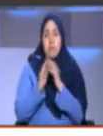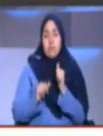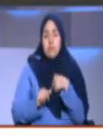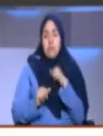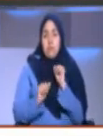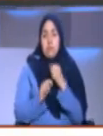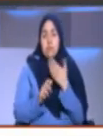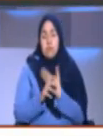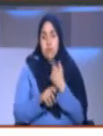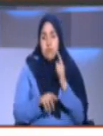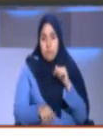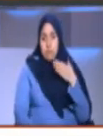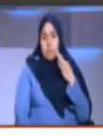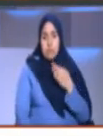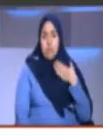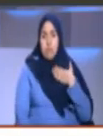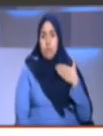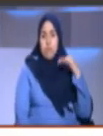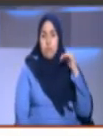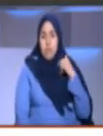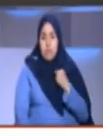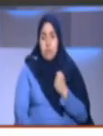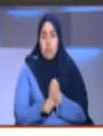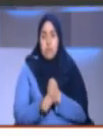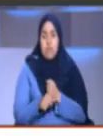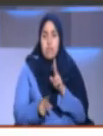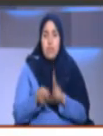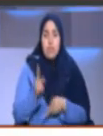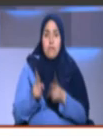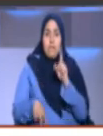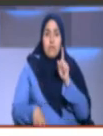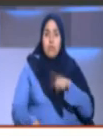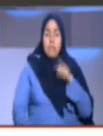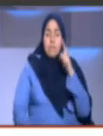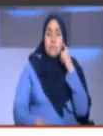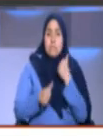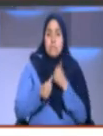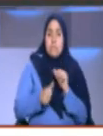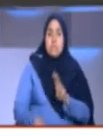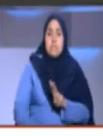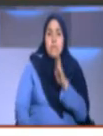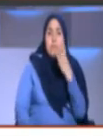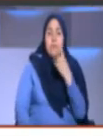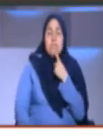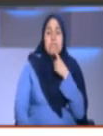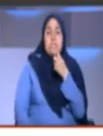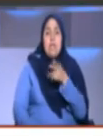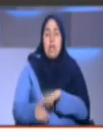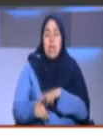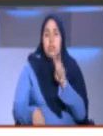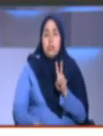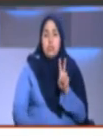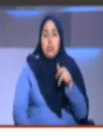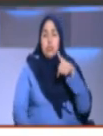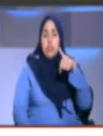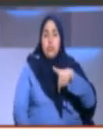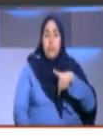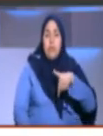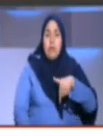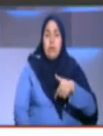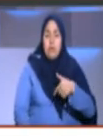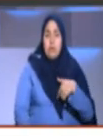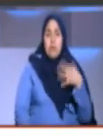ونحن نحتفل اليوم بذكرى 47 على الانتصار الأكتوبر المجيد، الحقيقة أن سيناء